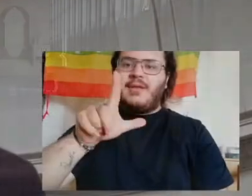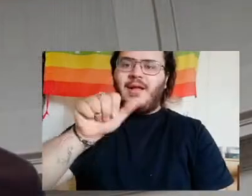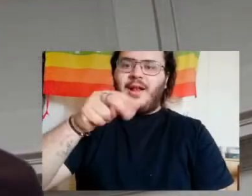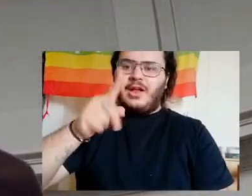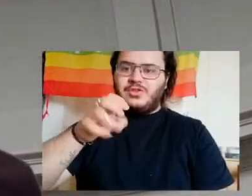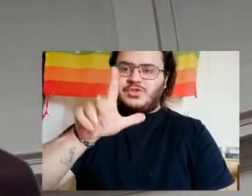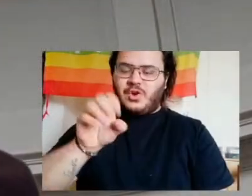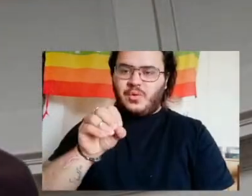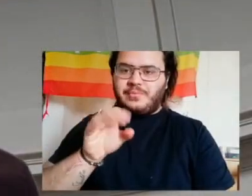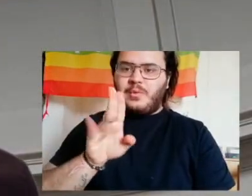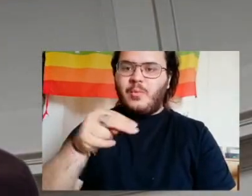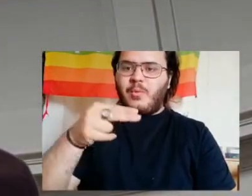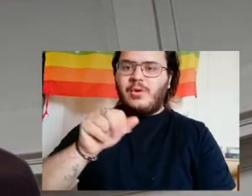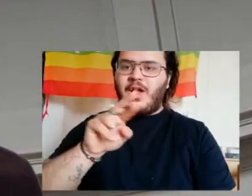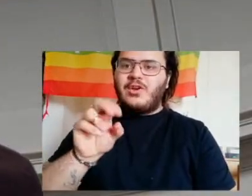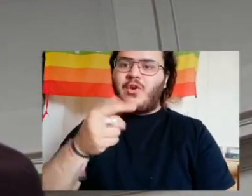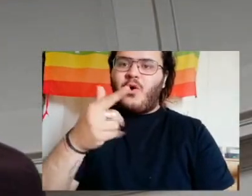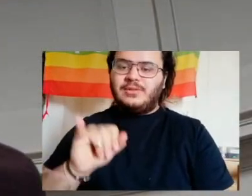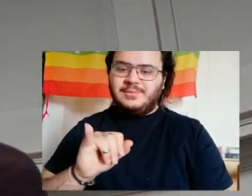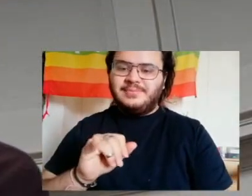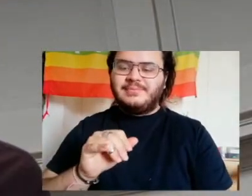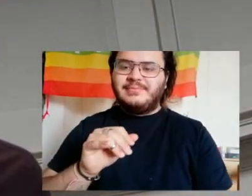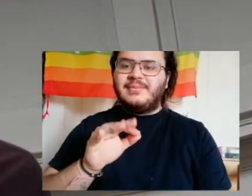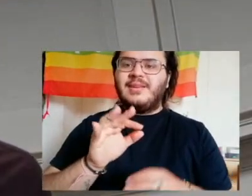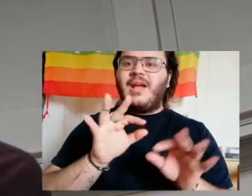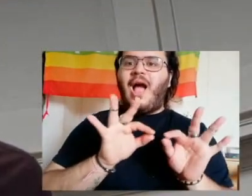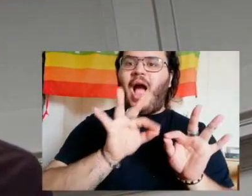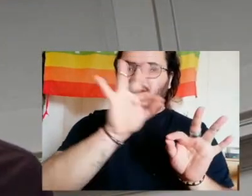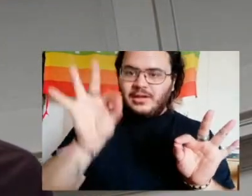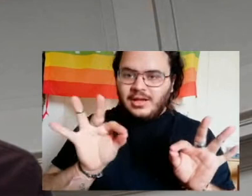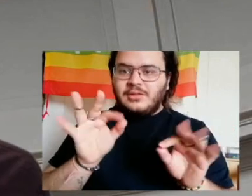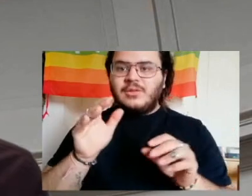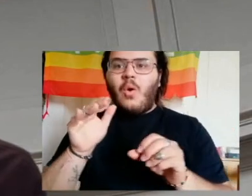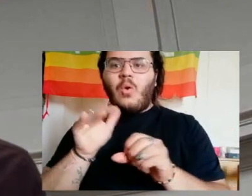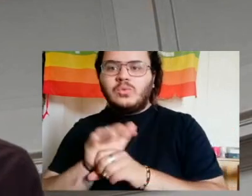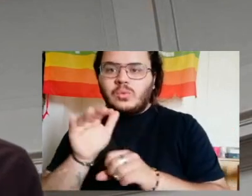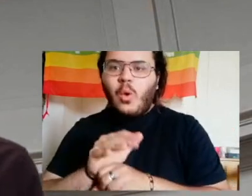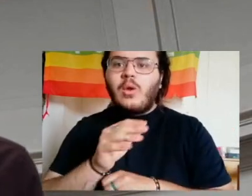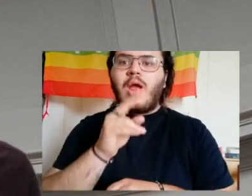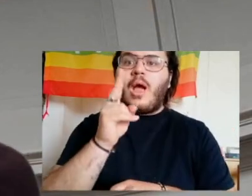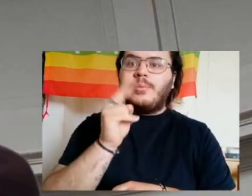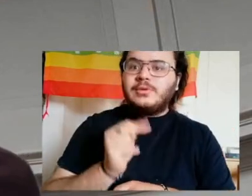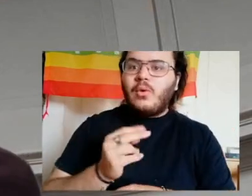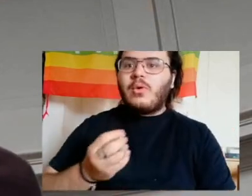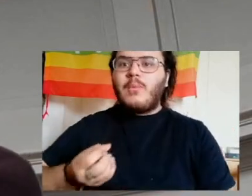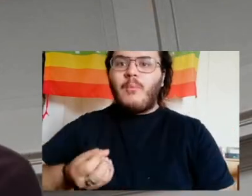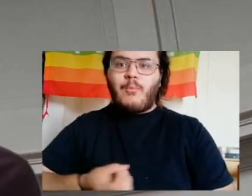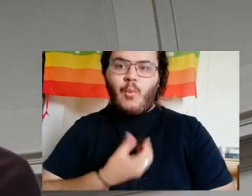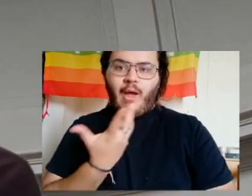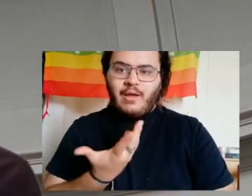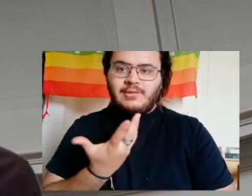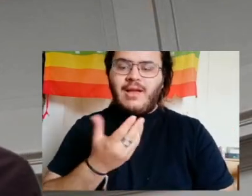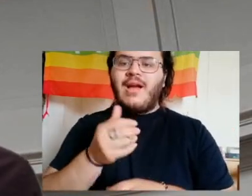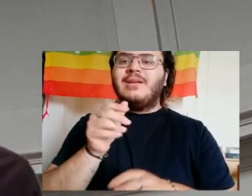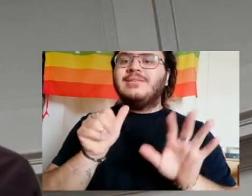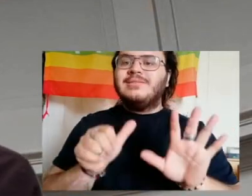Vi presento Michelangelo Buonarroti. Architetto, scultore, pittore, poeta, nasce a Caprese Arezzo il 6